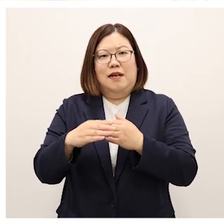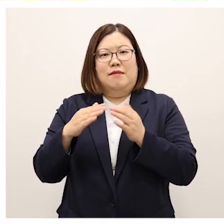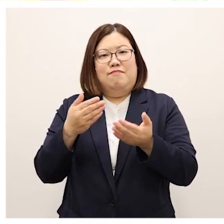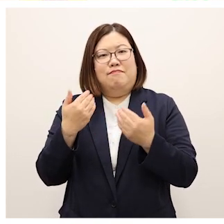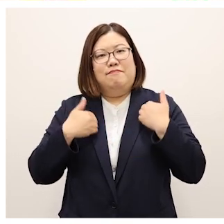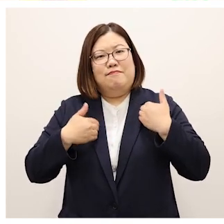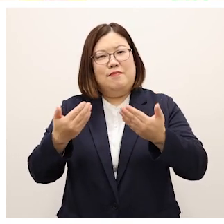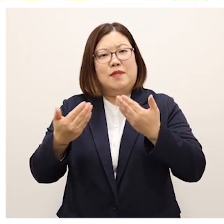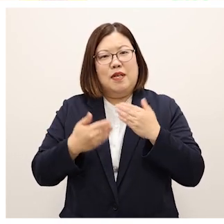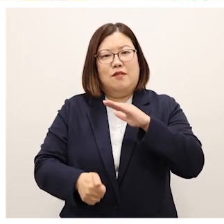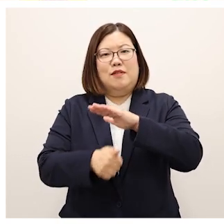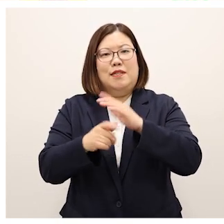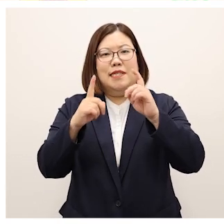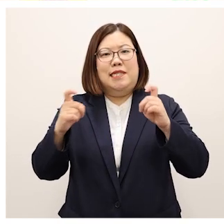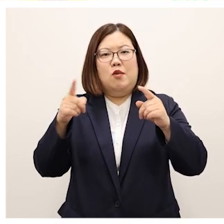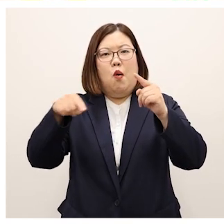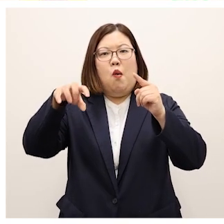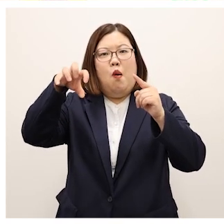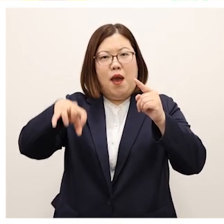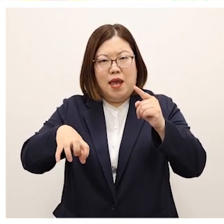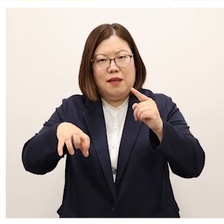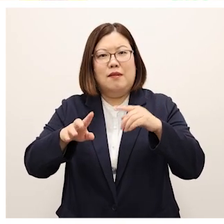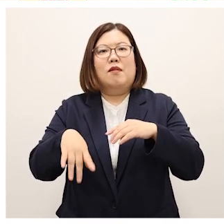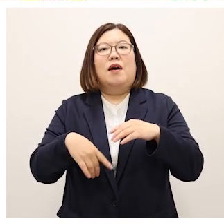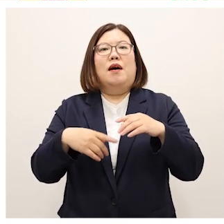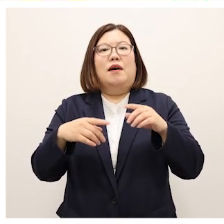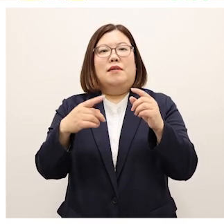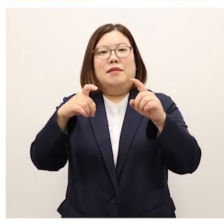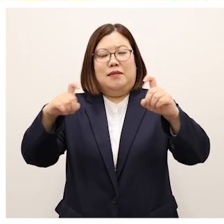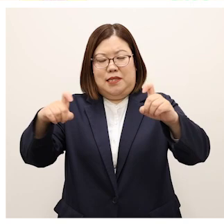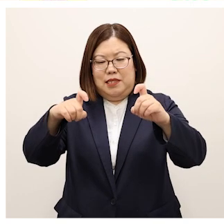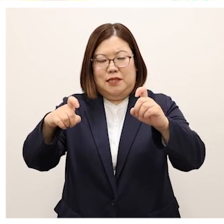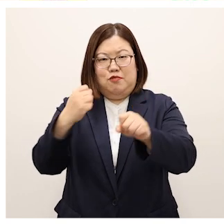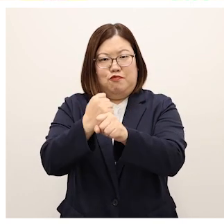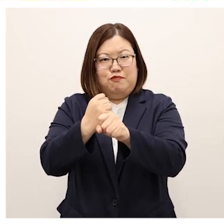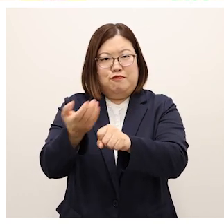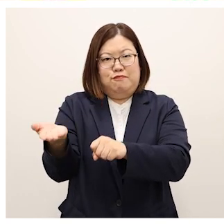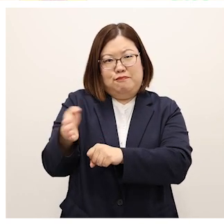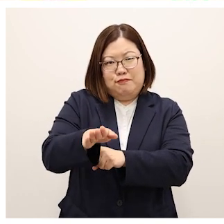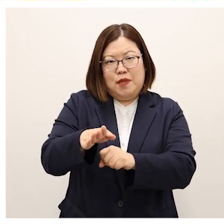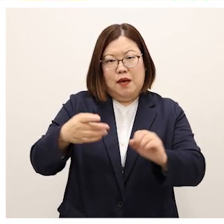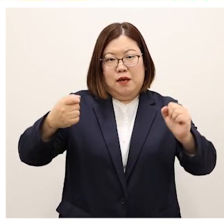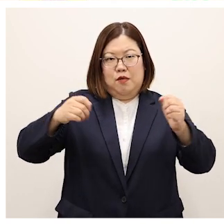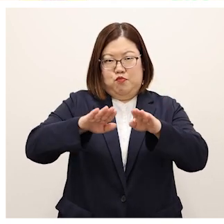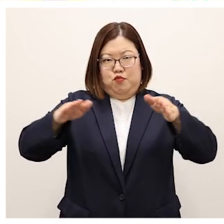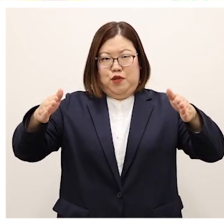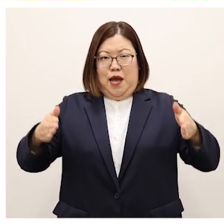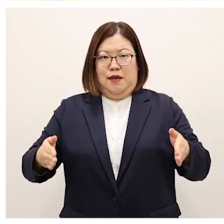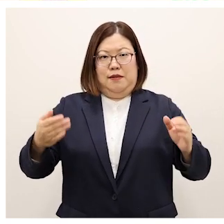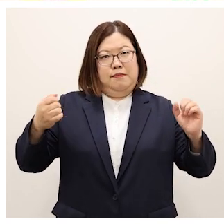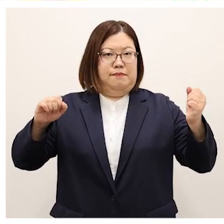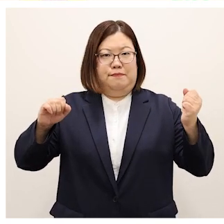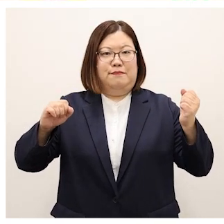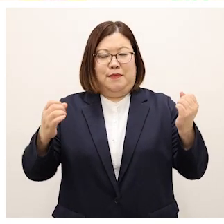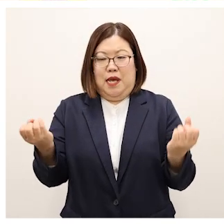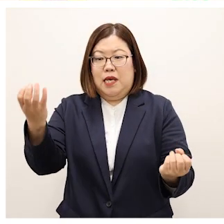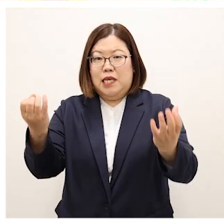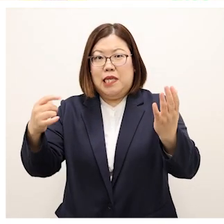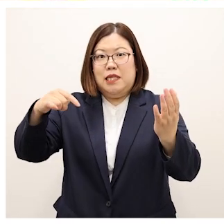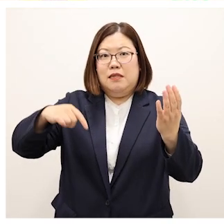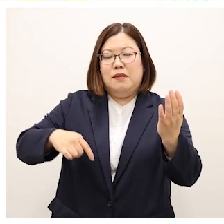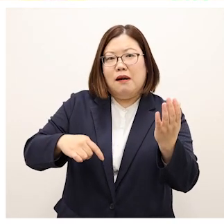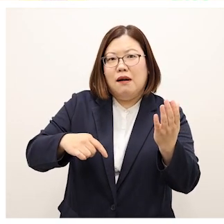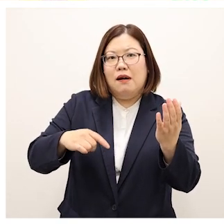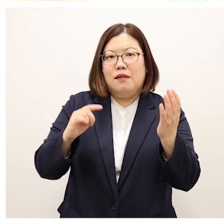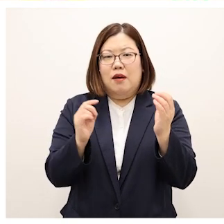ている劇場公演、土浦城址に特設された能舞台で開催され、鏡火に照らされる土浦城